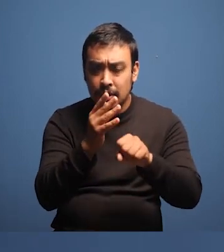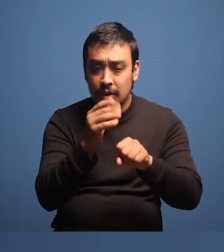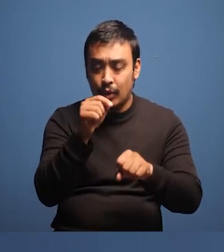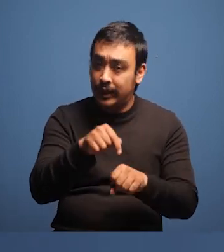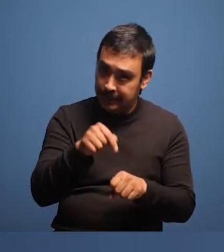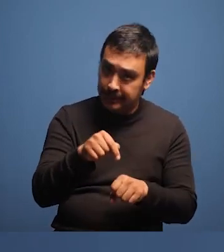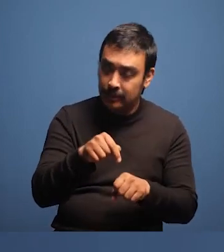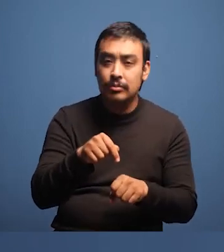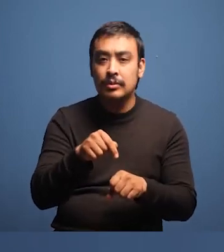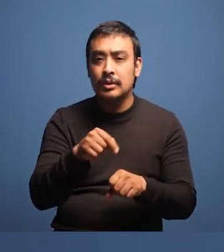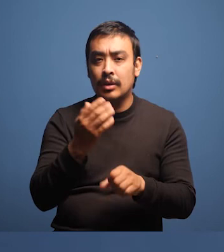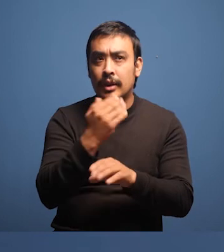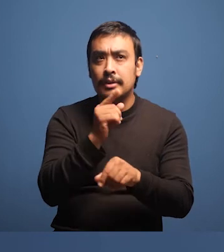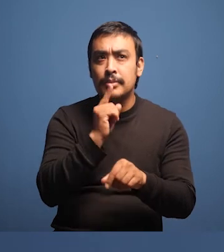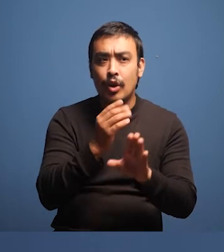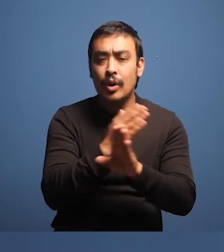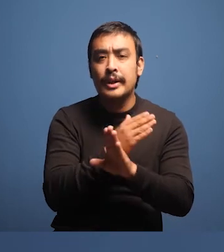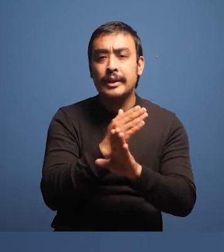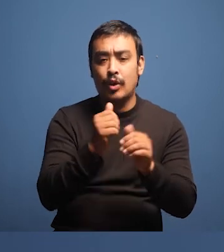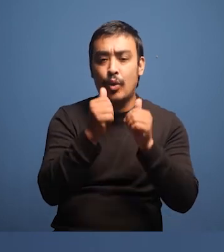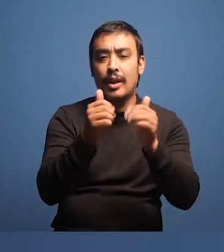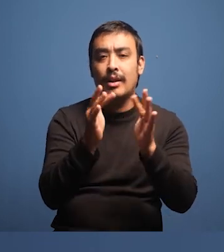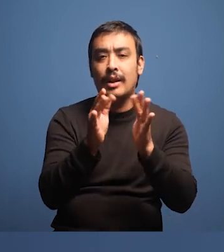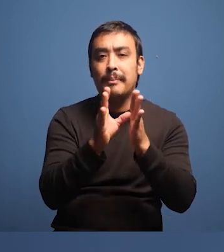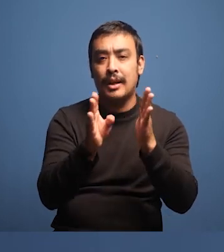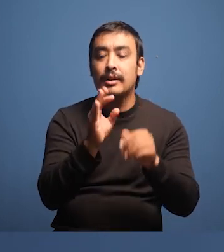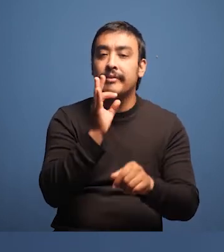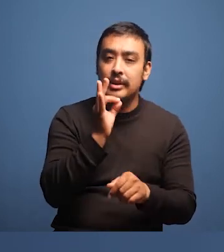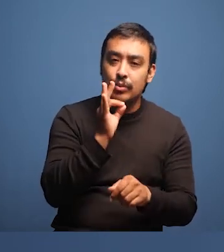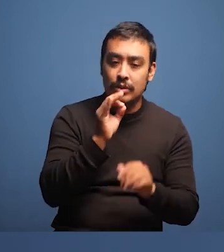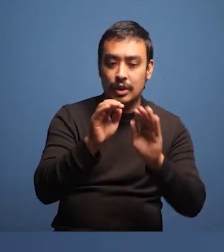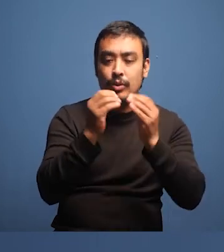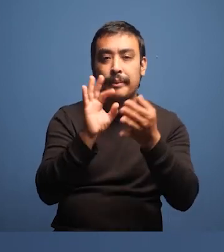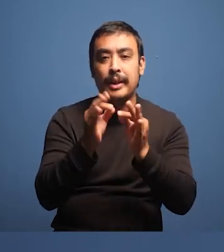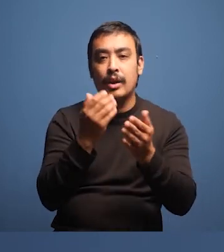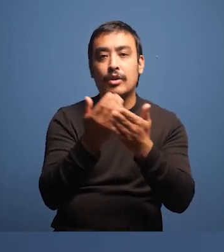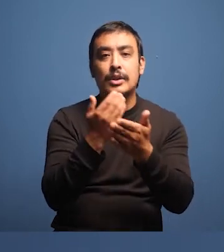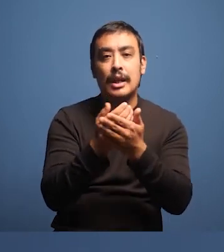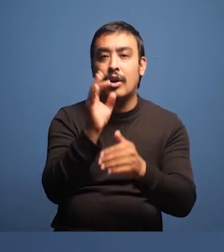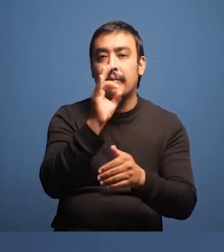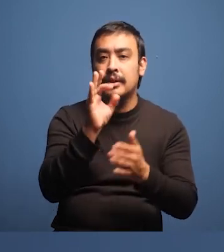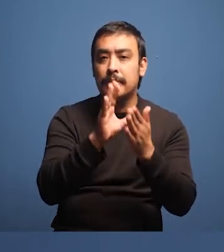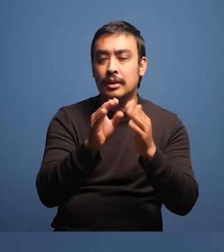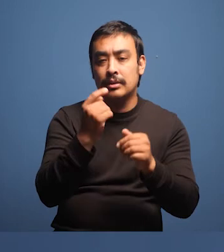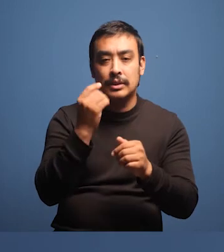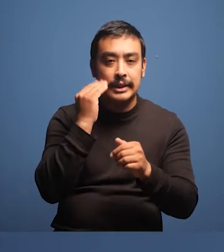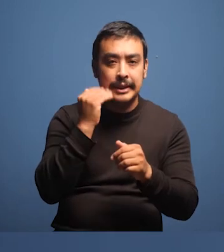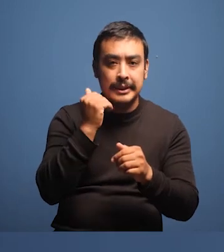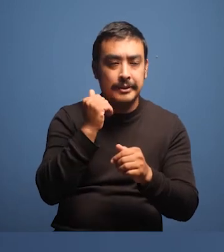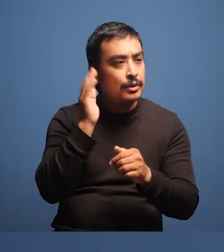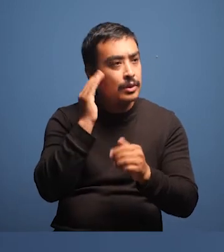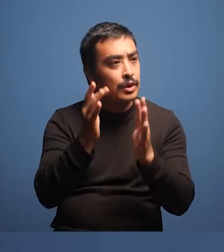चाहिँ हाम्रो जुन लास्ट इयरको फ्रिडम अनलाइन क्याम्पेनले चाहिँ हामीले फेसबुक सोसियल मिडिया कम्पनीजहरूलाई चाहिँ एउटा गर्ल्स लिसनिङ सेसन भनेर